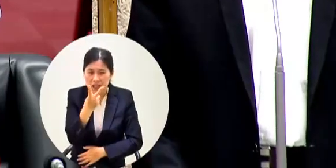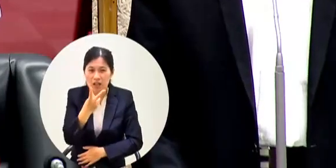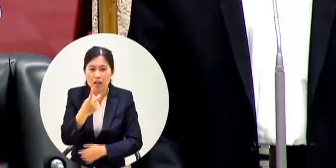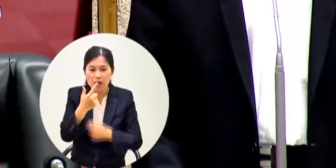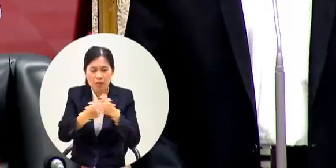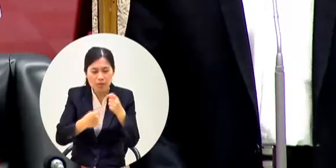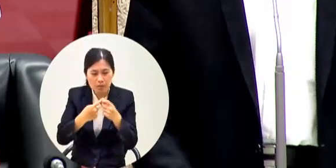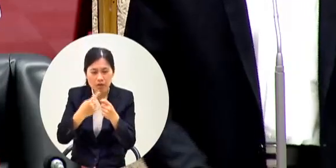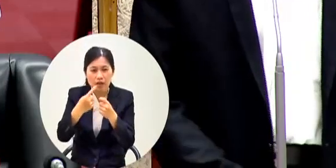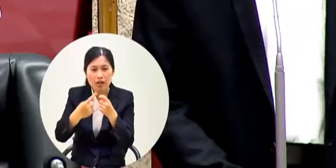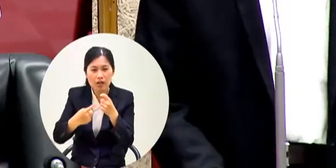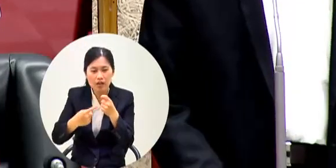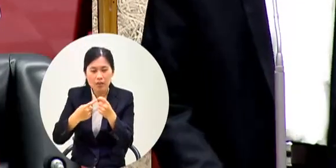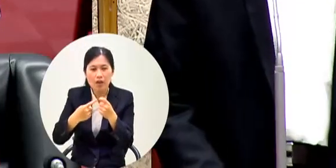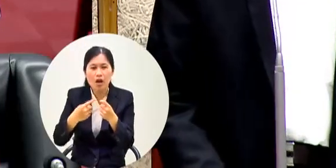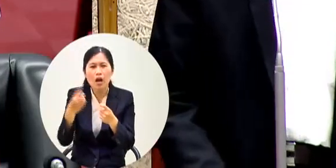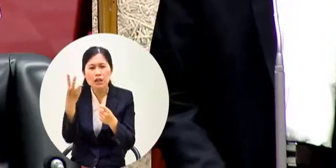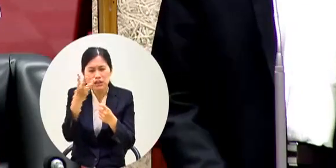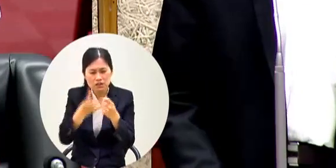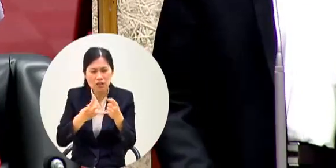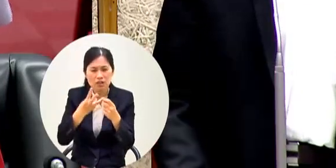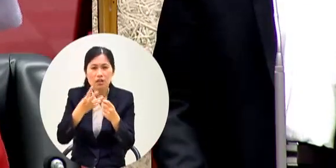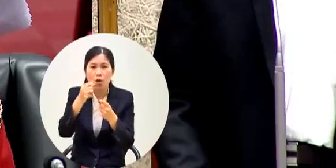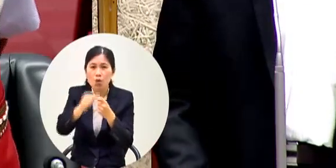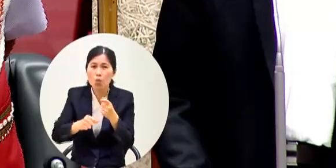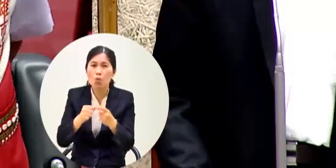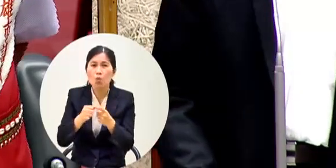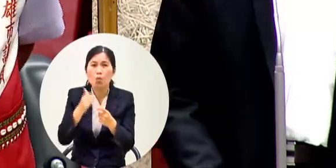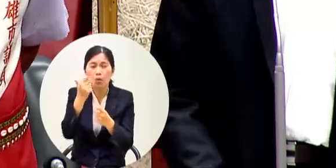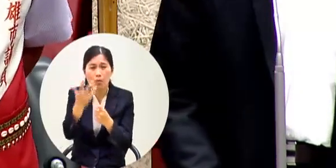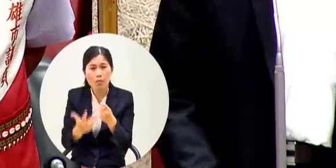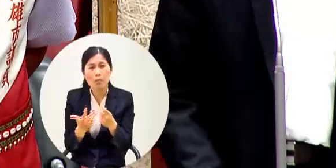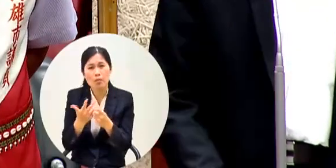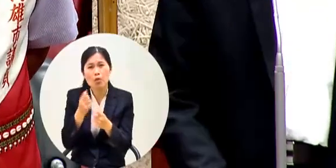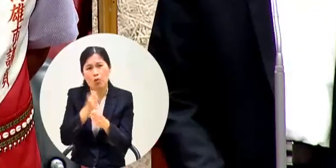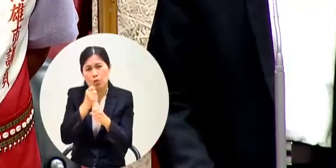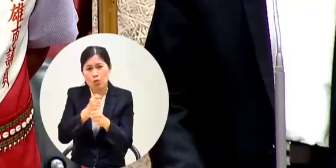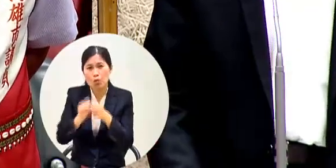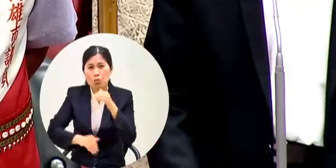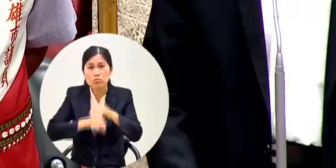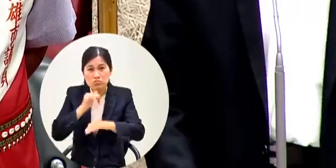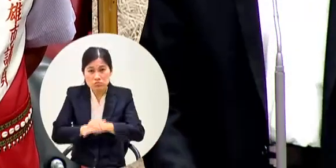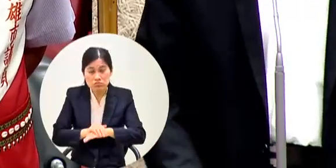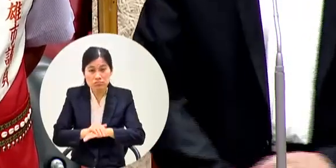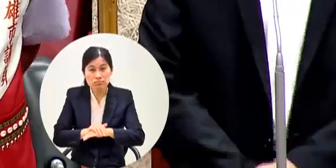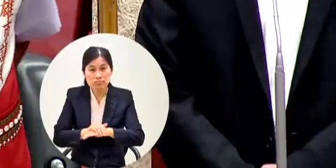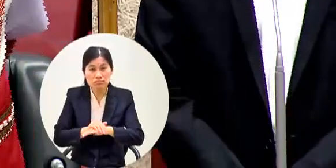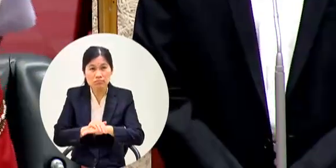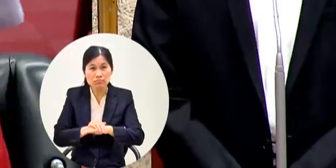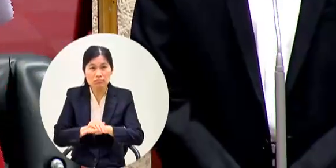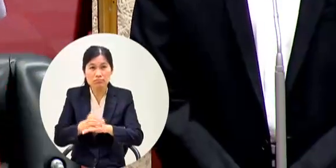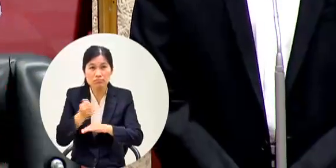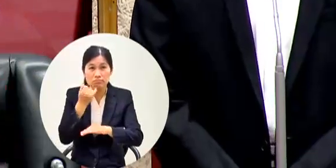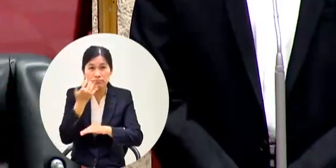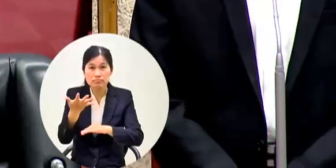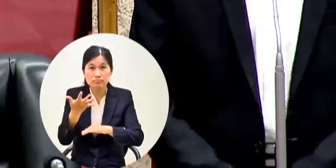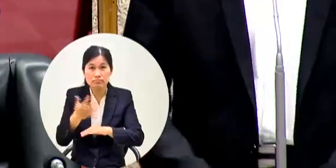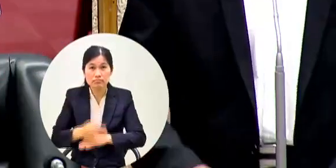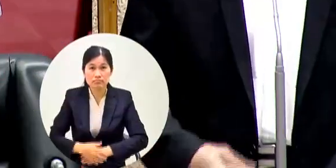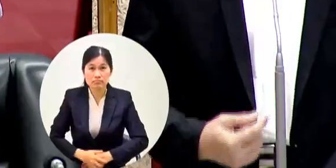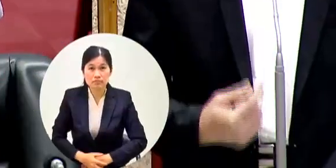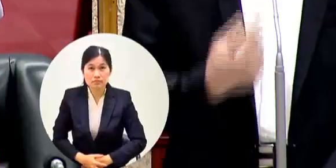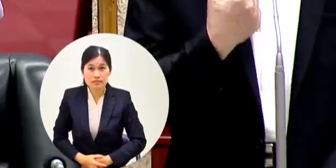年不能做没有关系，明年设计一两个部落来做，逐年